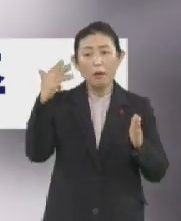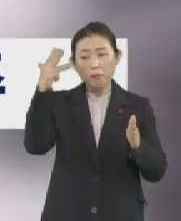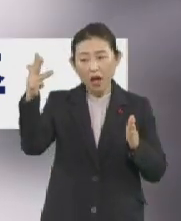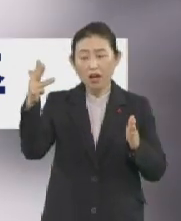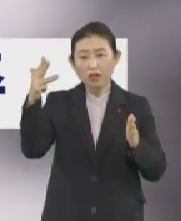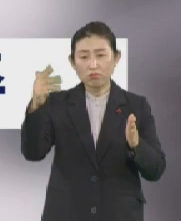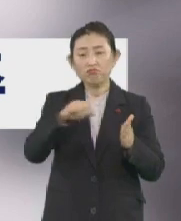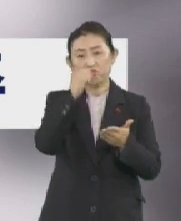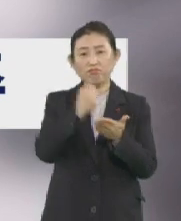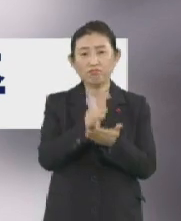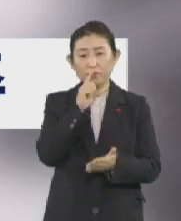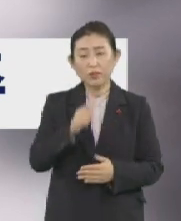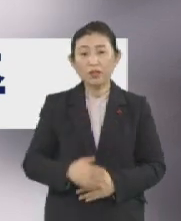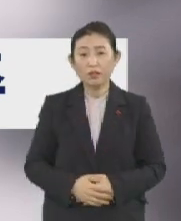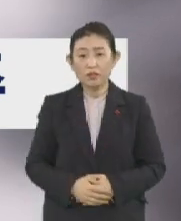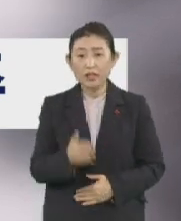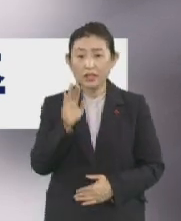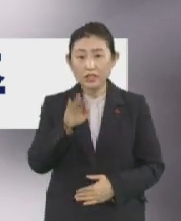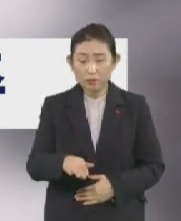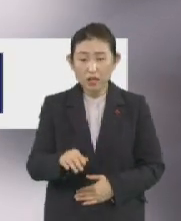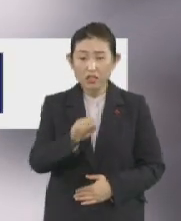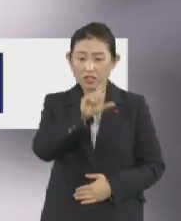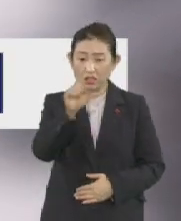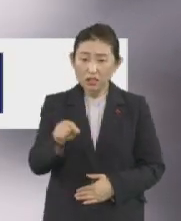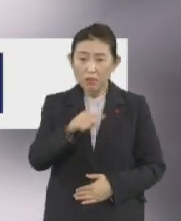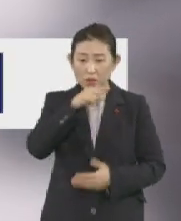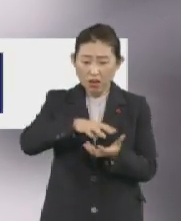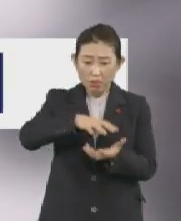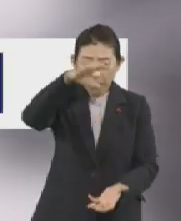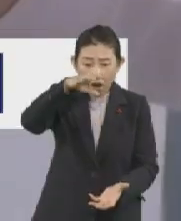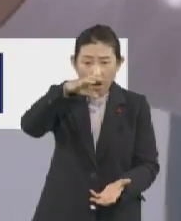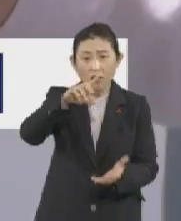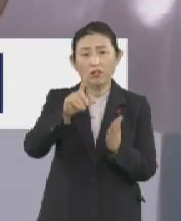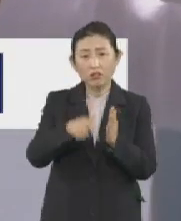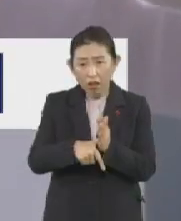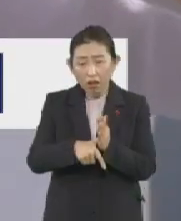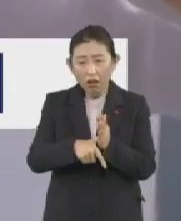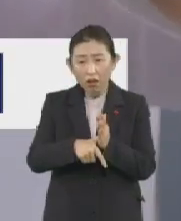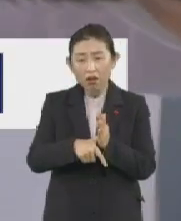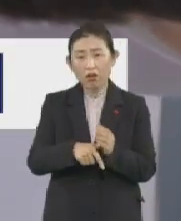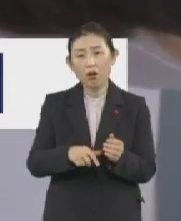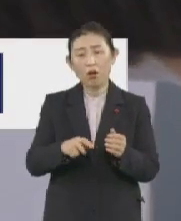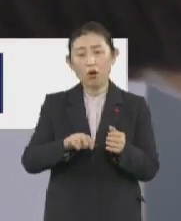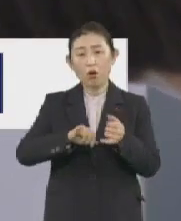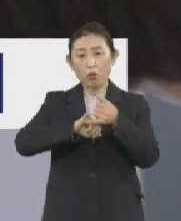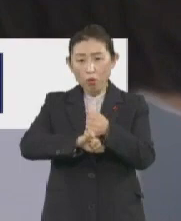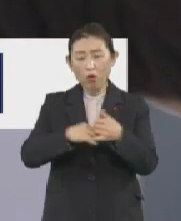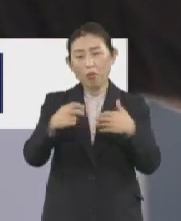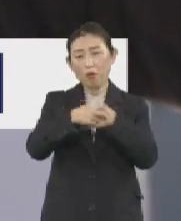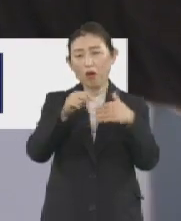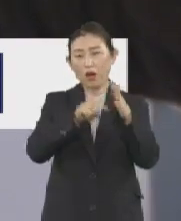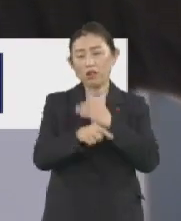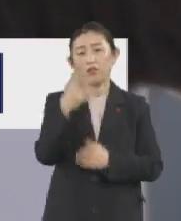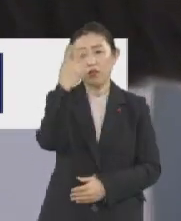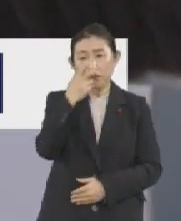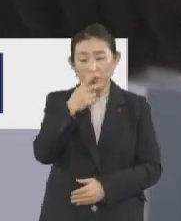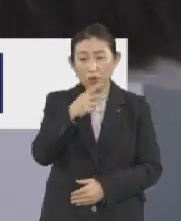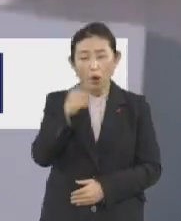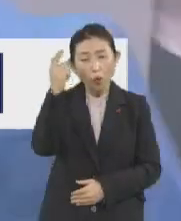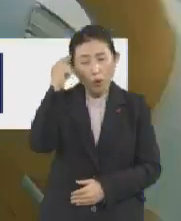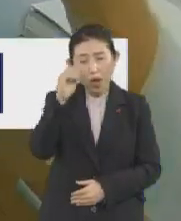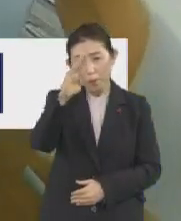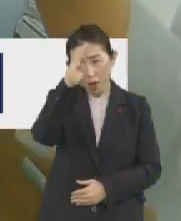분류하고 있습니다. 다만 생리량이 과도하게 많아지는 경우는 백신 접종 후 아주 드물게